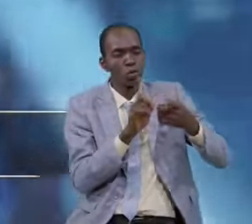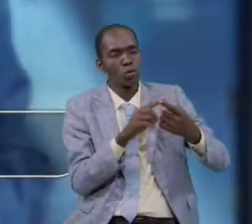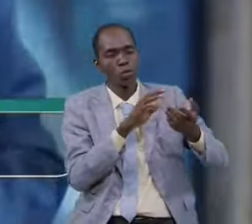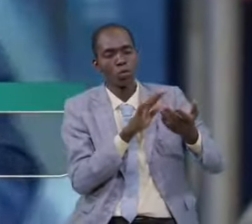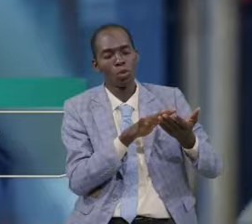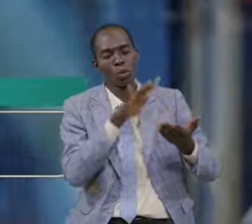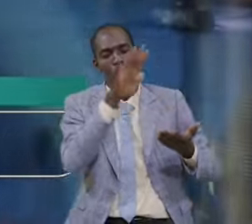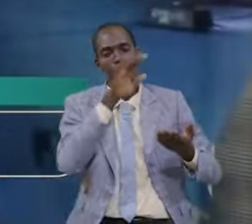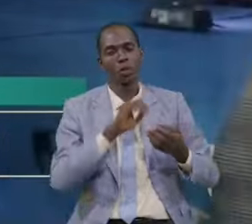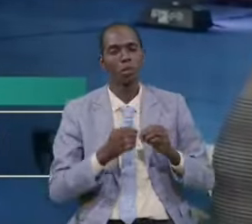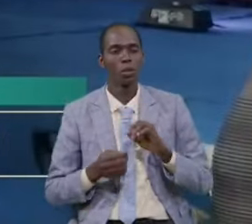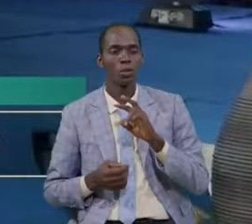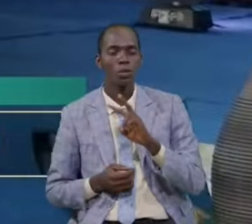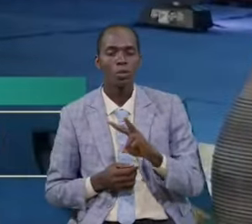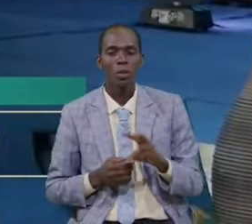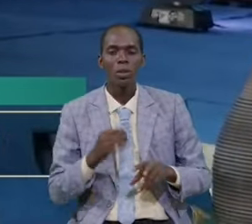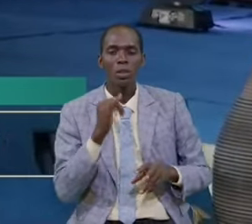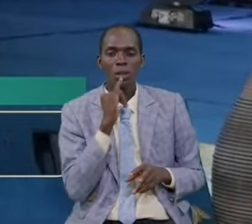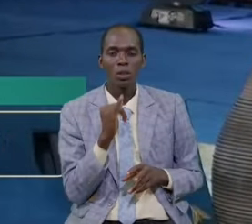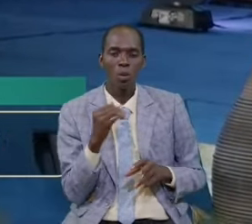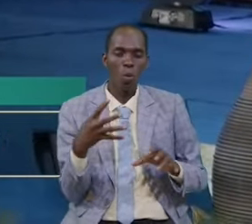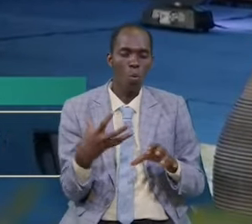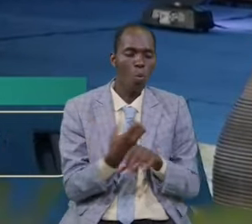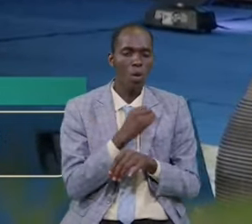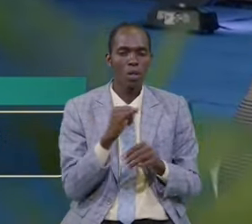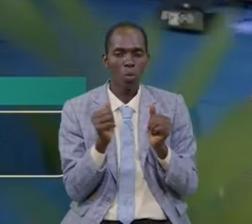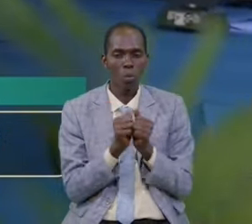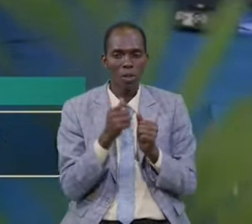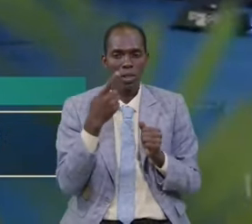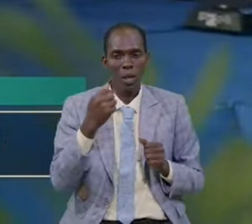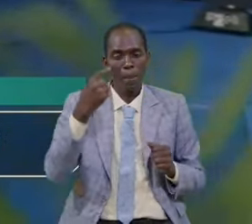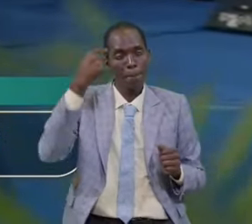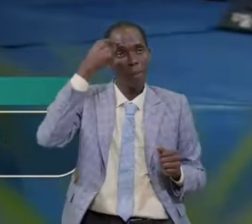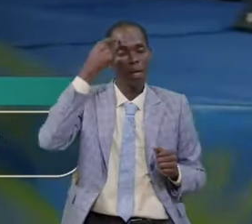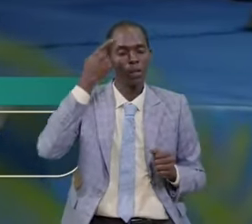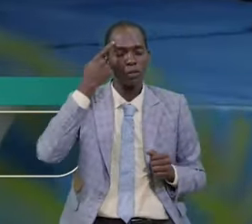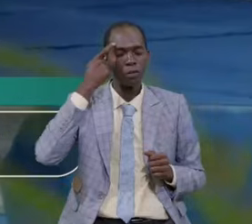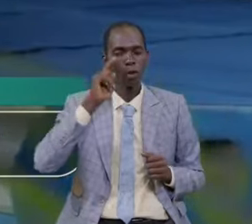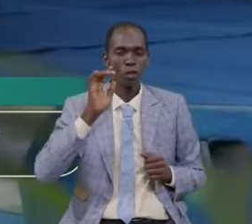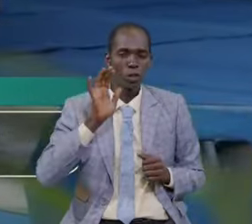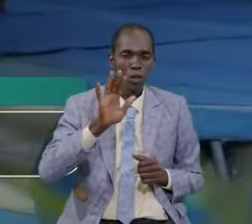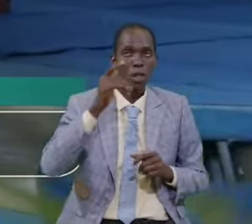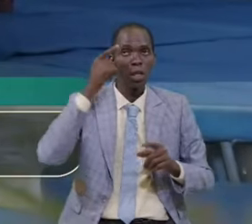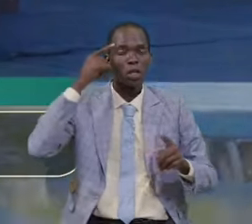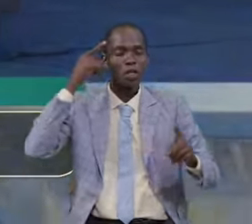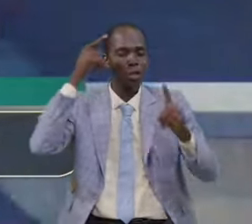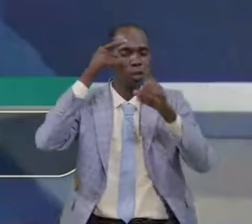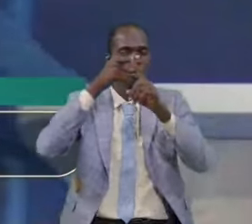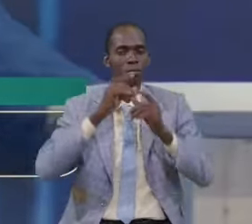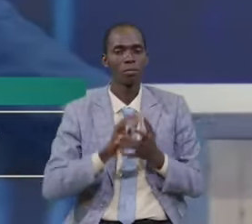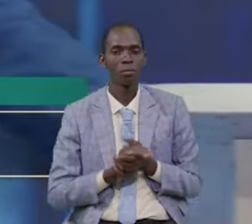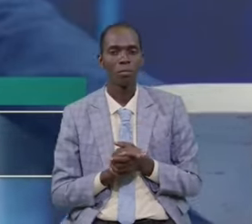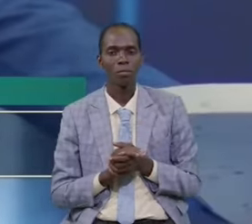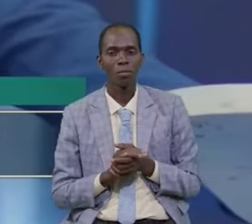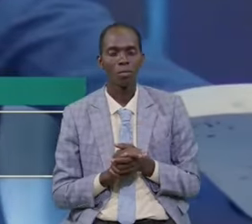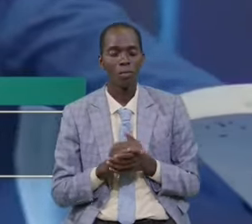c'est gagner avec l'esprit pour votre objectif. Gagner avec l'objectif pour ton objectif. Alors, des